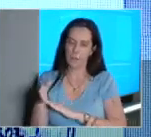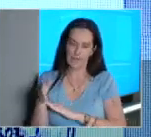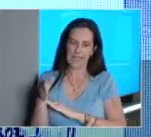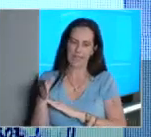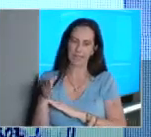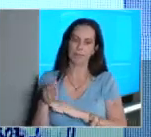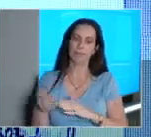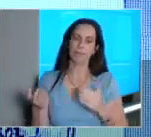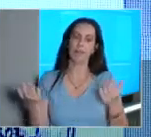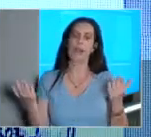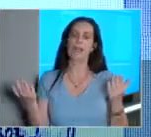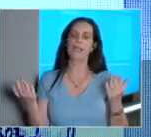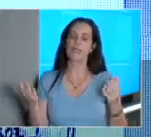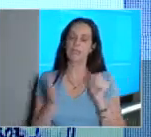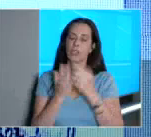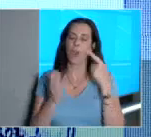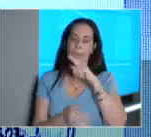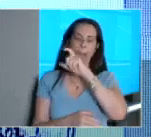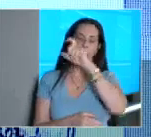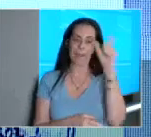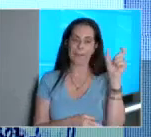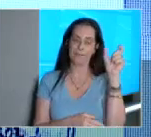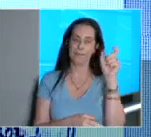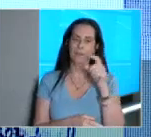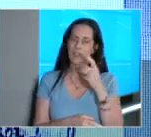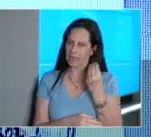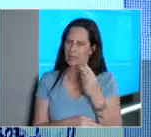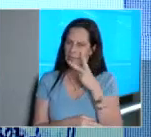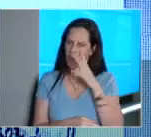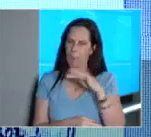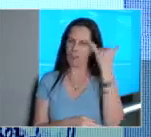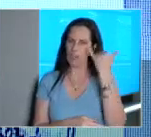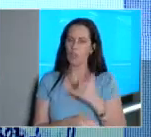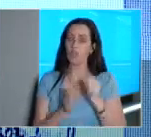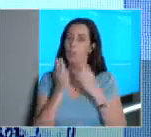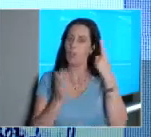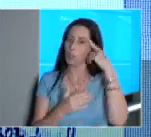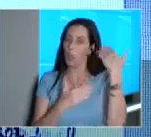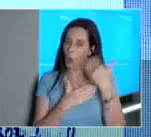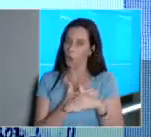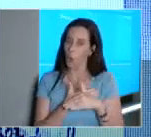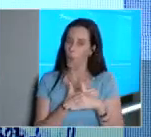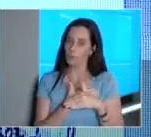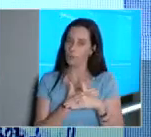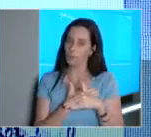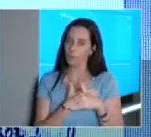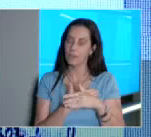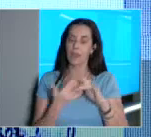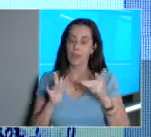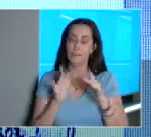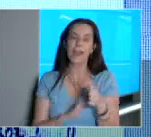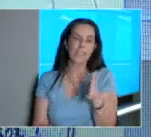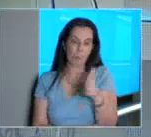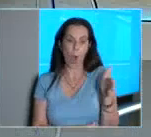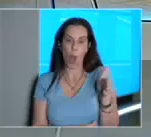הימין. אז עיתון מעריב מקדיש להם קריקטורה. תכף אגב נראה קריקטורה של ידיעות אחרונות מיד על הקרבות בתוך